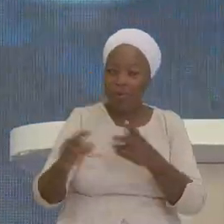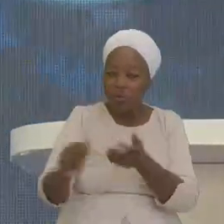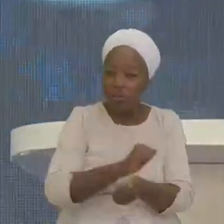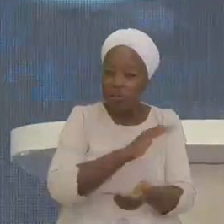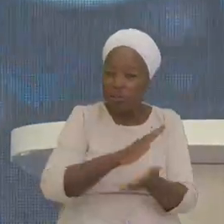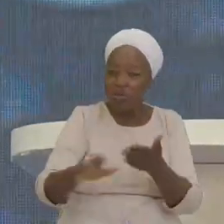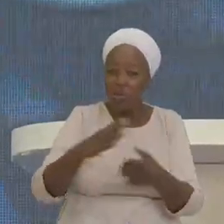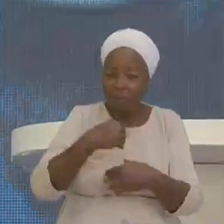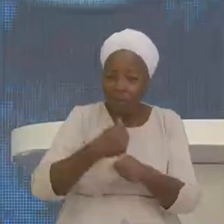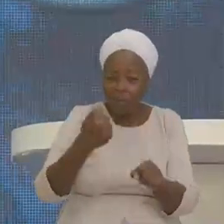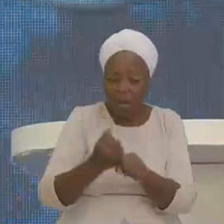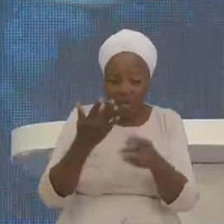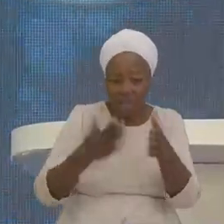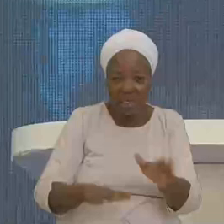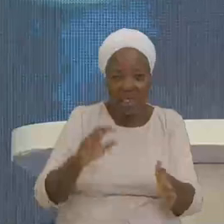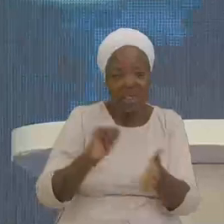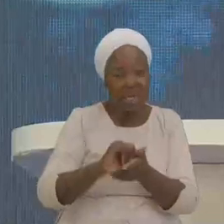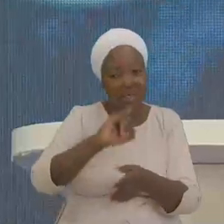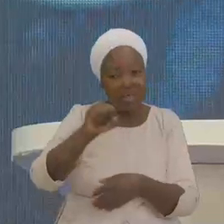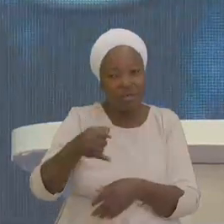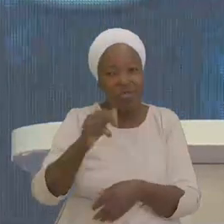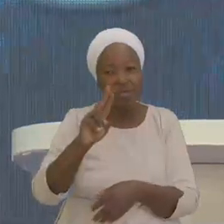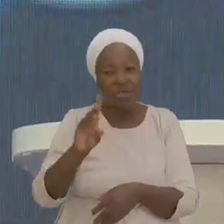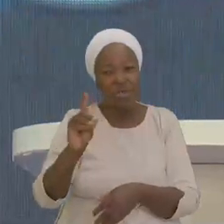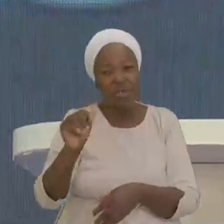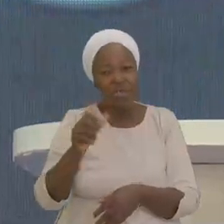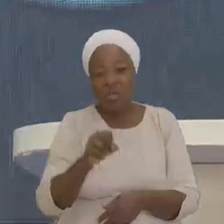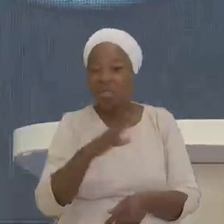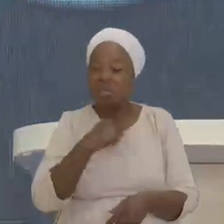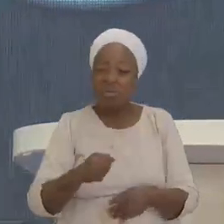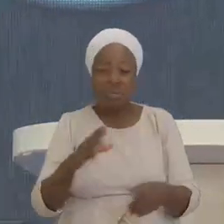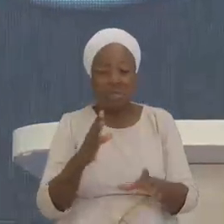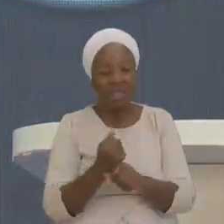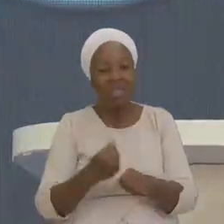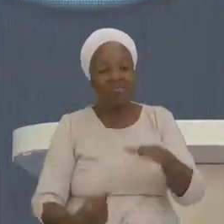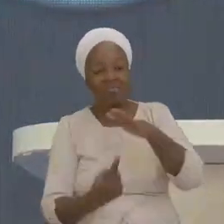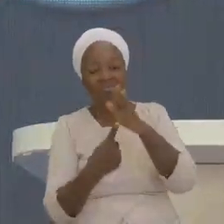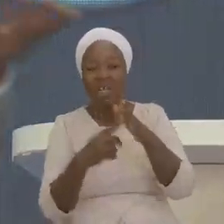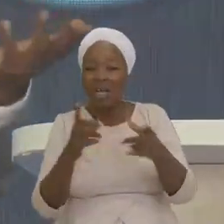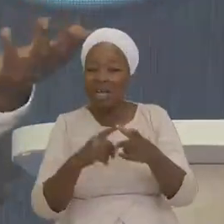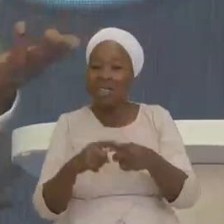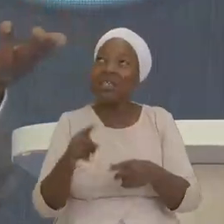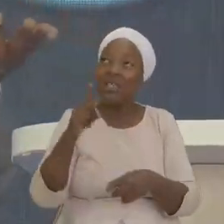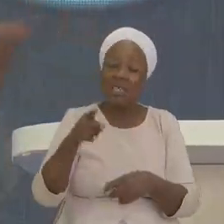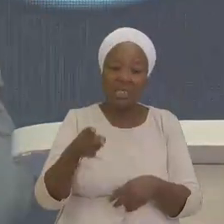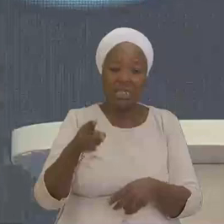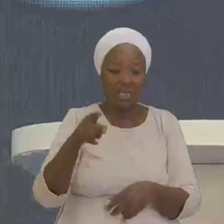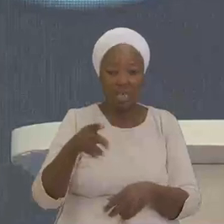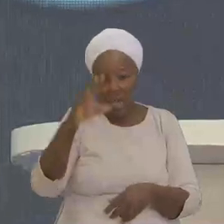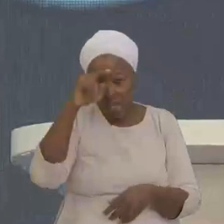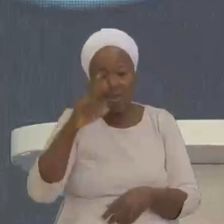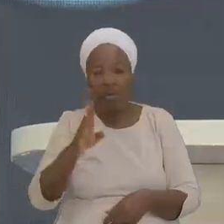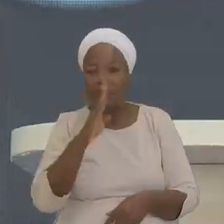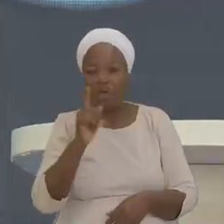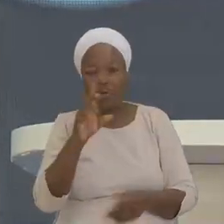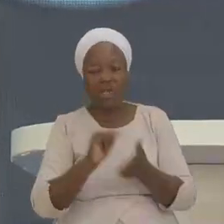Et tu ne permets pas la puissance de Dieu de détruire, de mortifier ce Judas, il prendra le